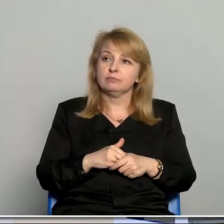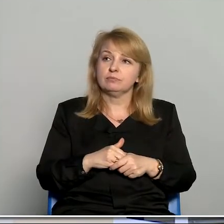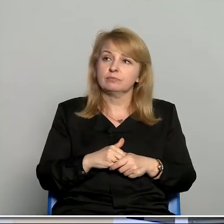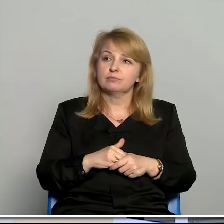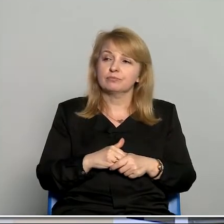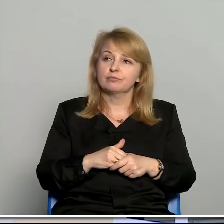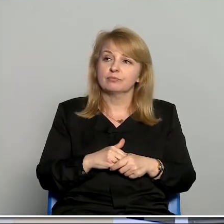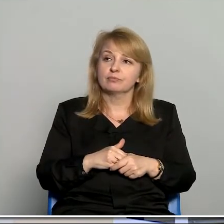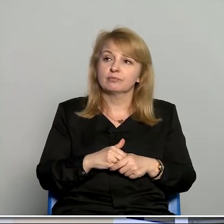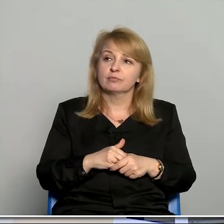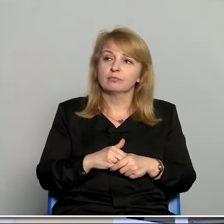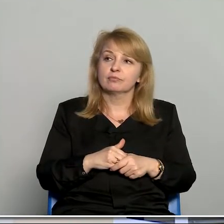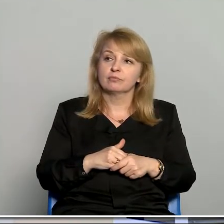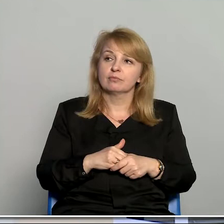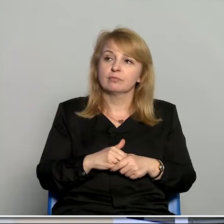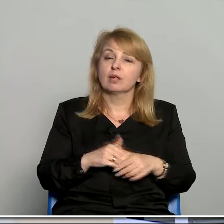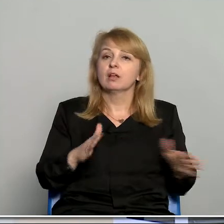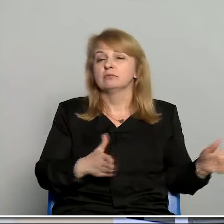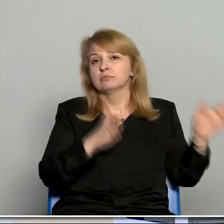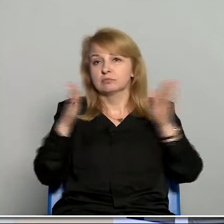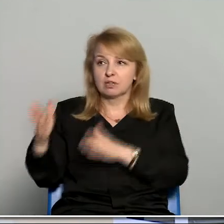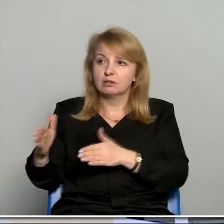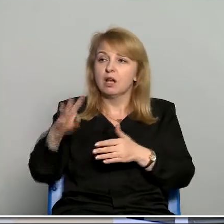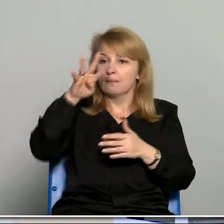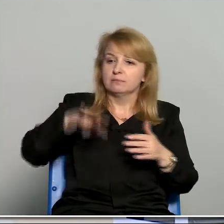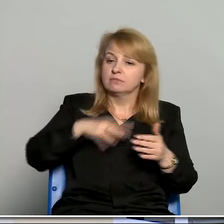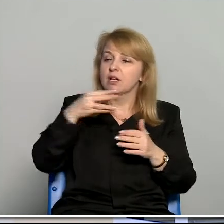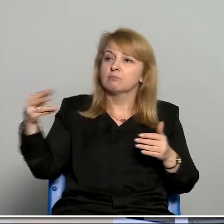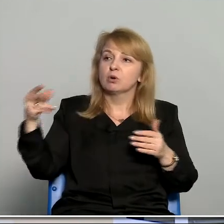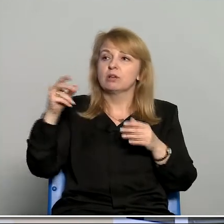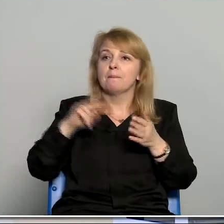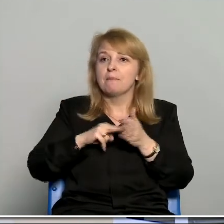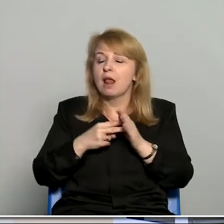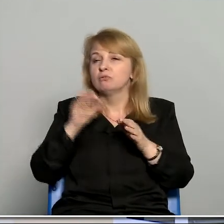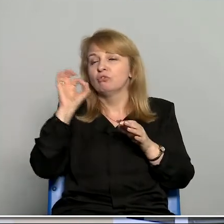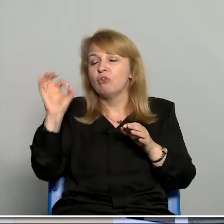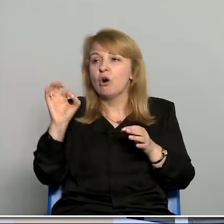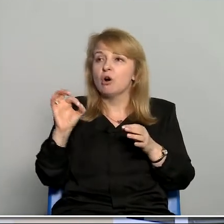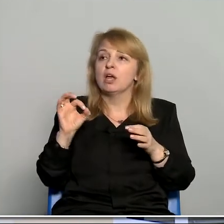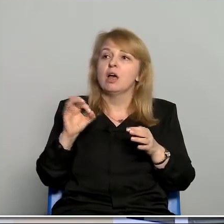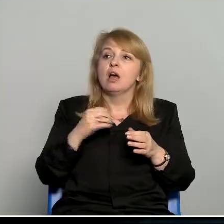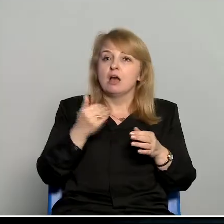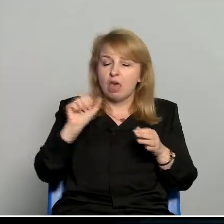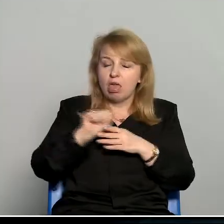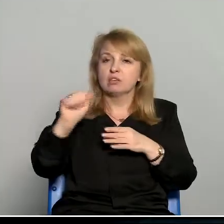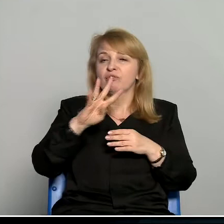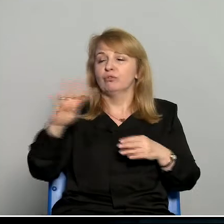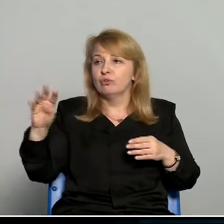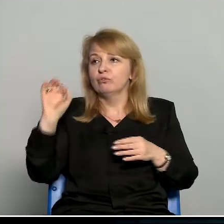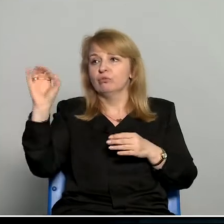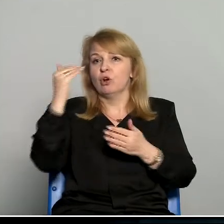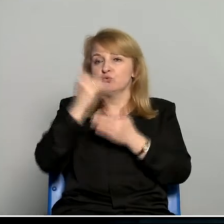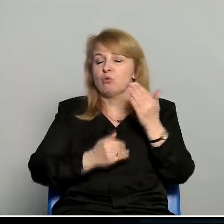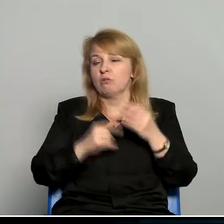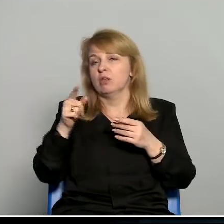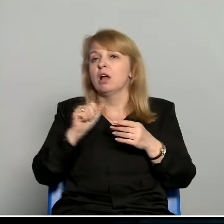Państwa, w ten sposób przeszliśmy, przeszliśmy przez harmonogram naborów. Harmonogram naborów jest dostępny oczywiście na naszej stronie internetowej. Wczoraj został, jak